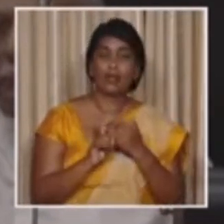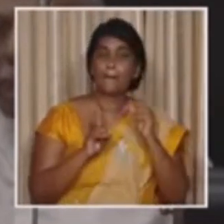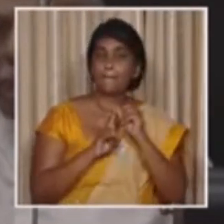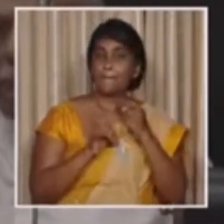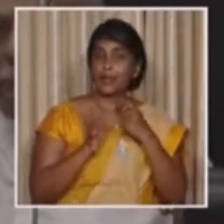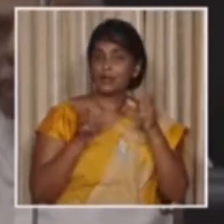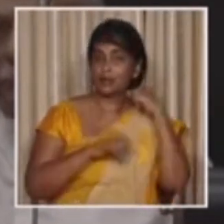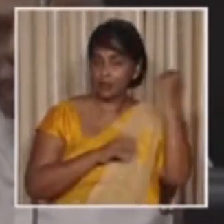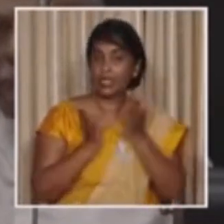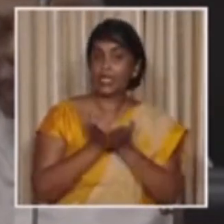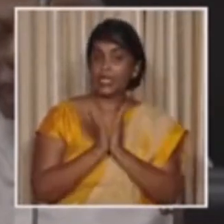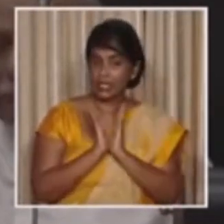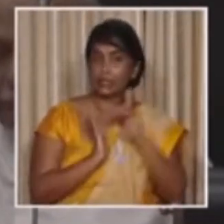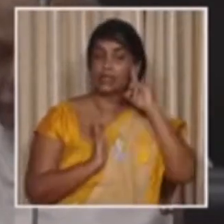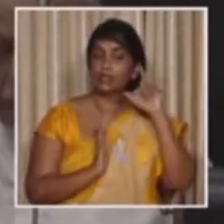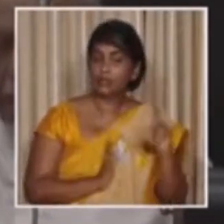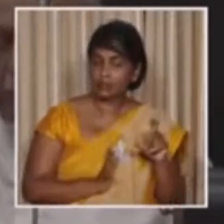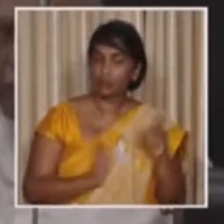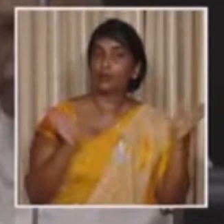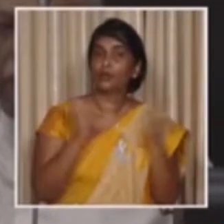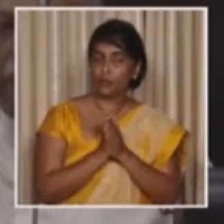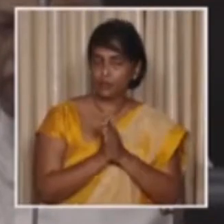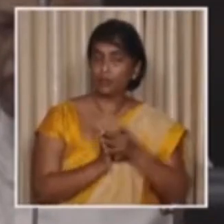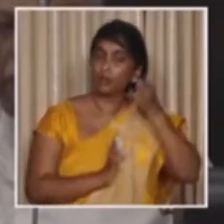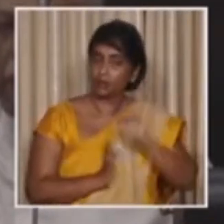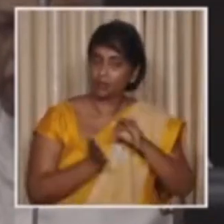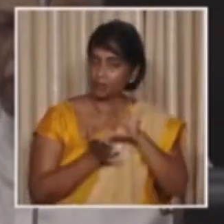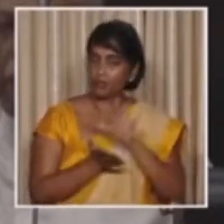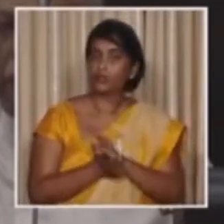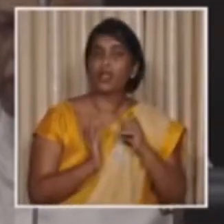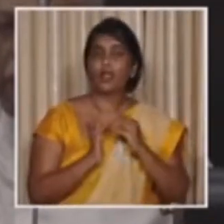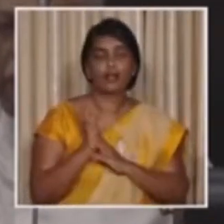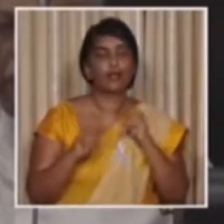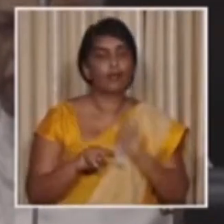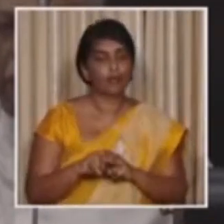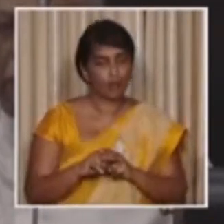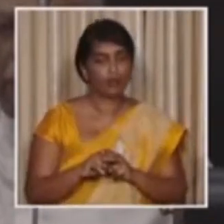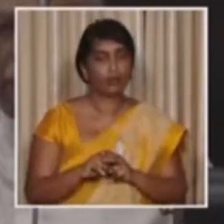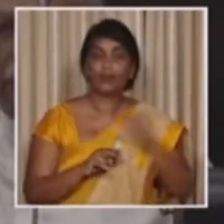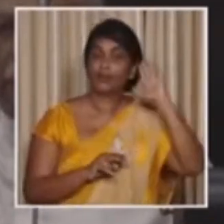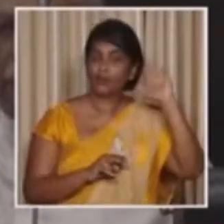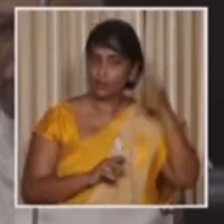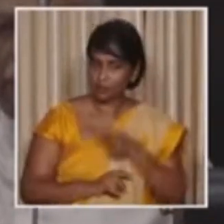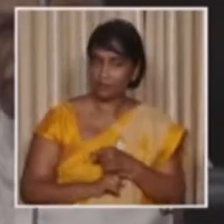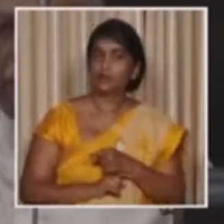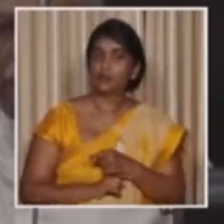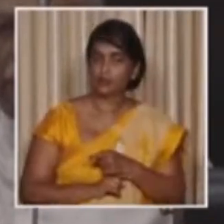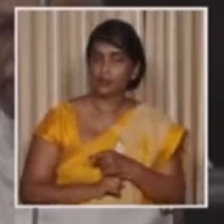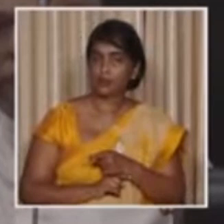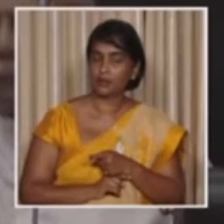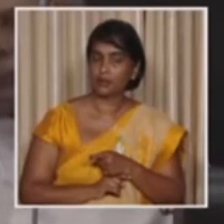සමුළුවයි ඉන්දියාවයි චීනයයි එක එකත්වයක් ඇති කළා IMF එකෙන් විශේෂයෙන්ම IMF